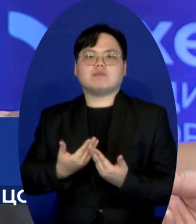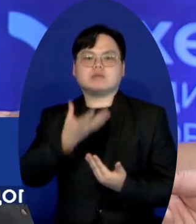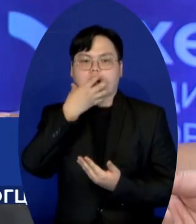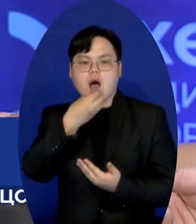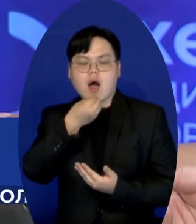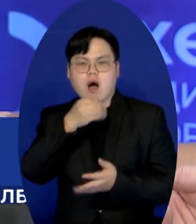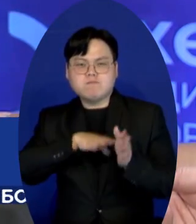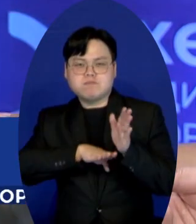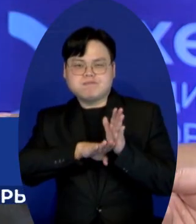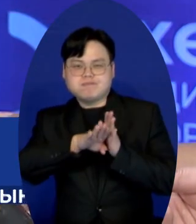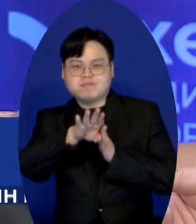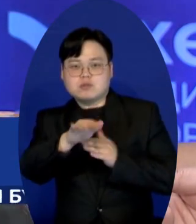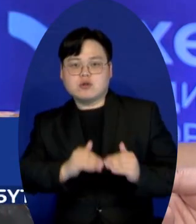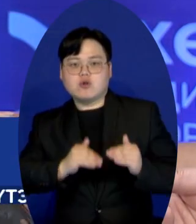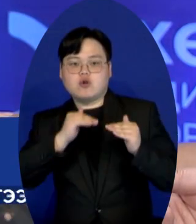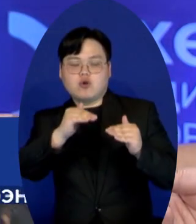бол энэ эдийн засгийн